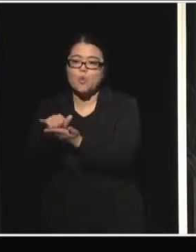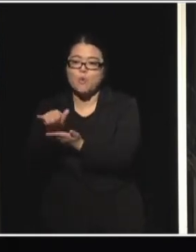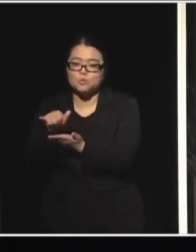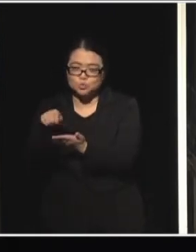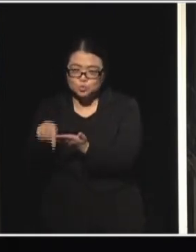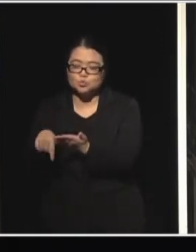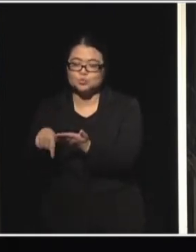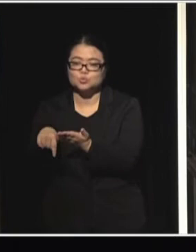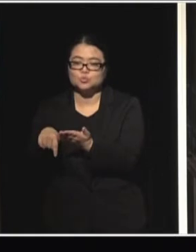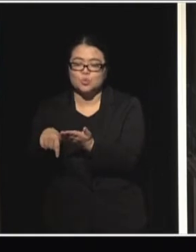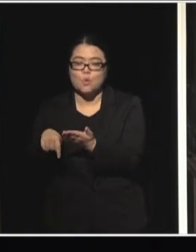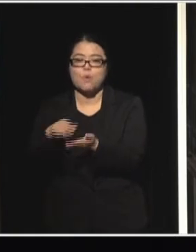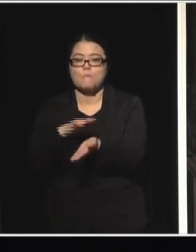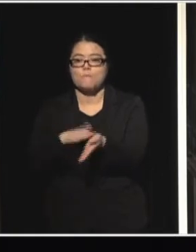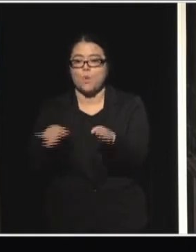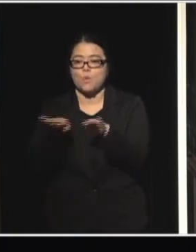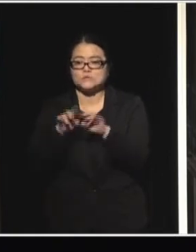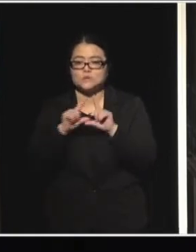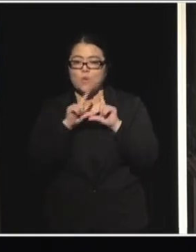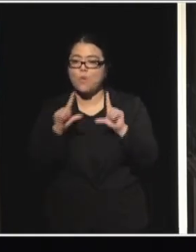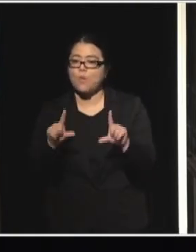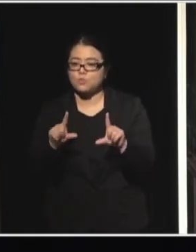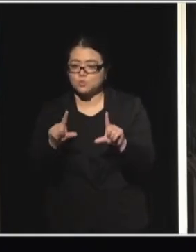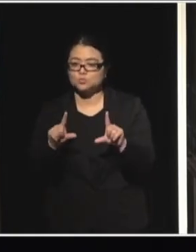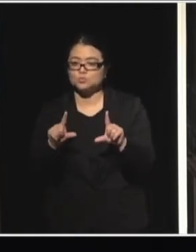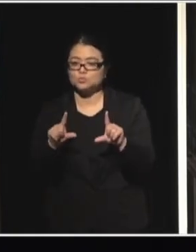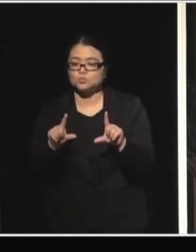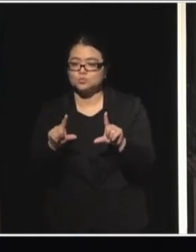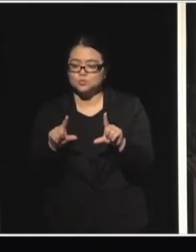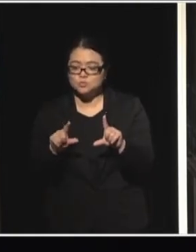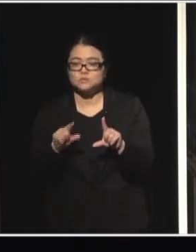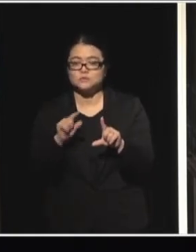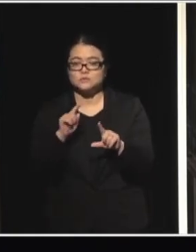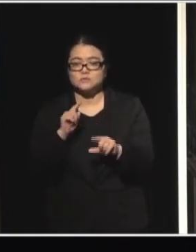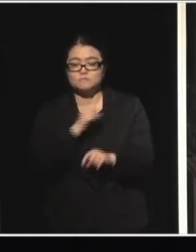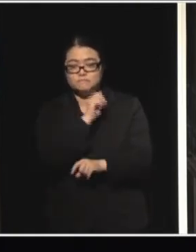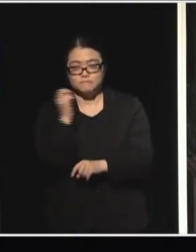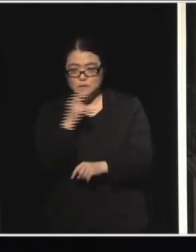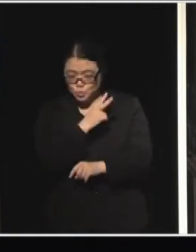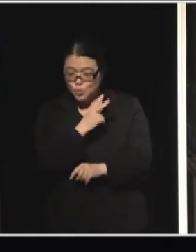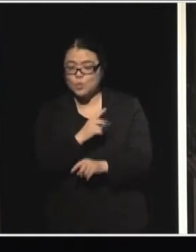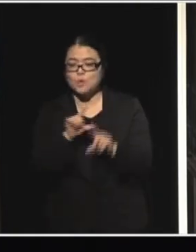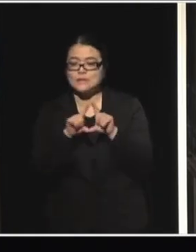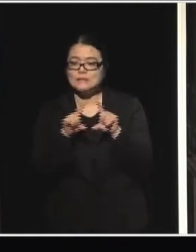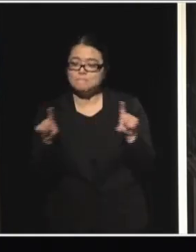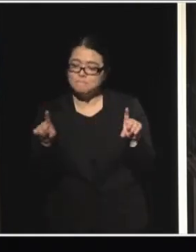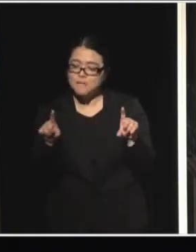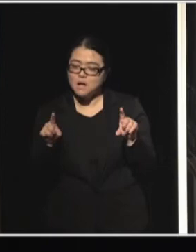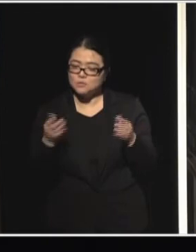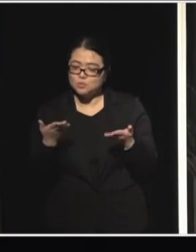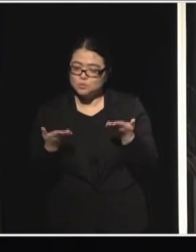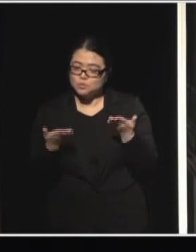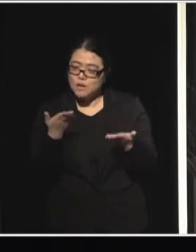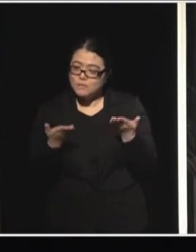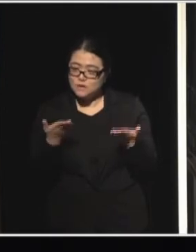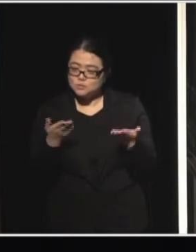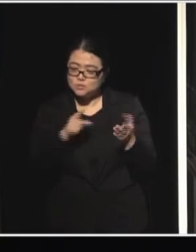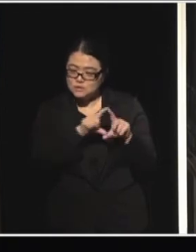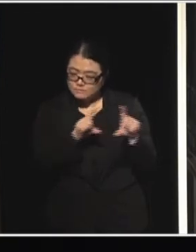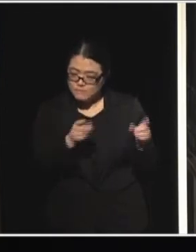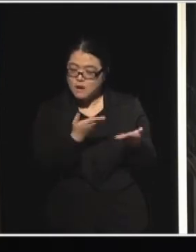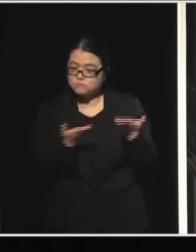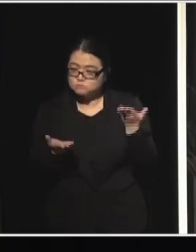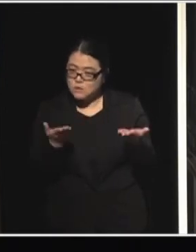報告に関しては今一般のしボイスで親高いとak 考えますがあっこの結果は初期段階の